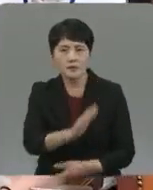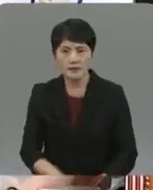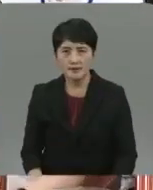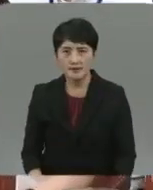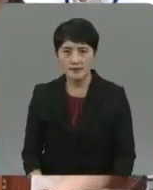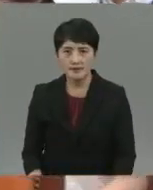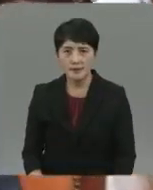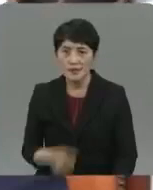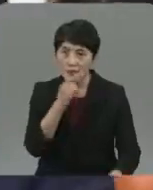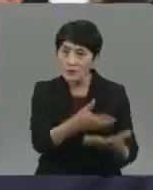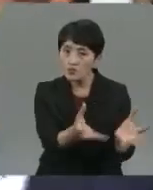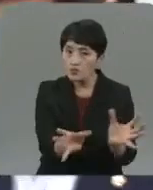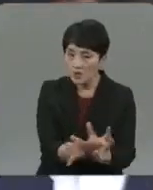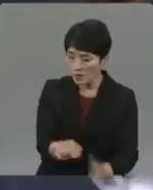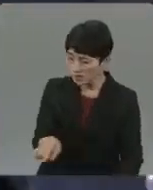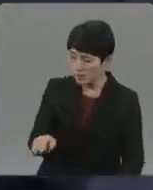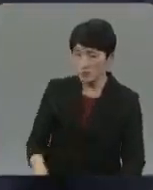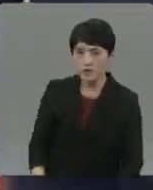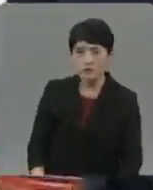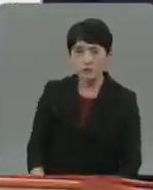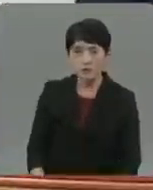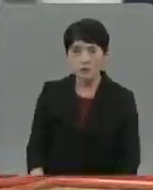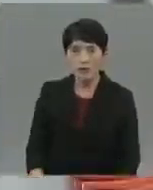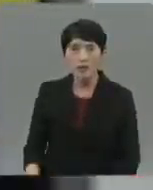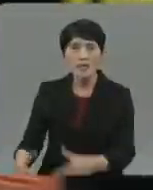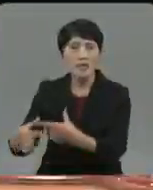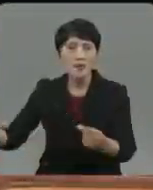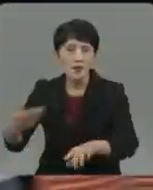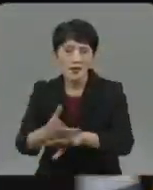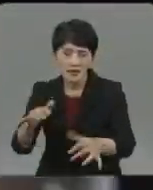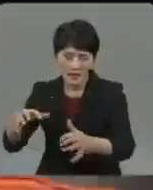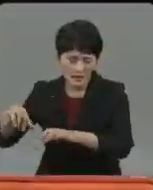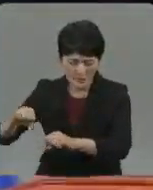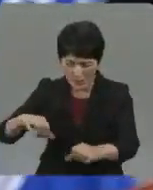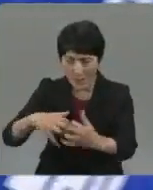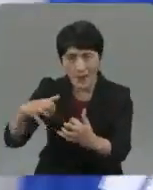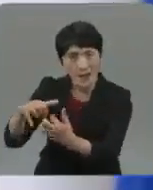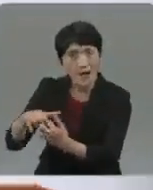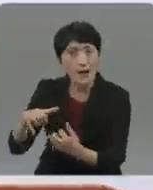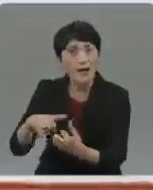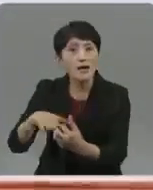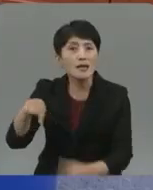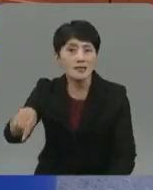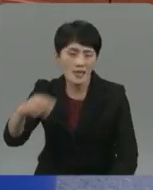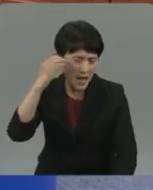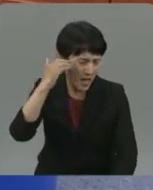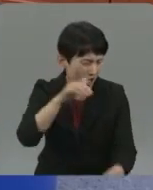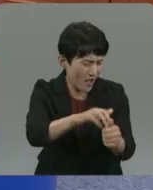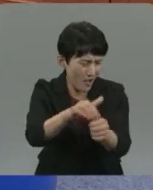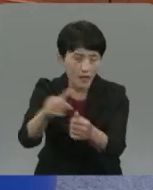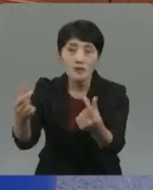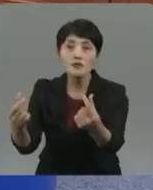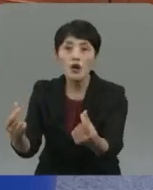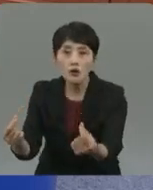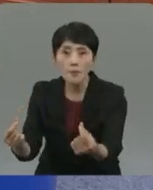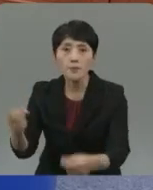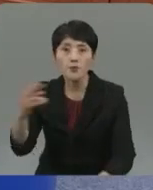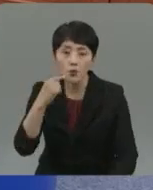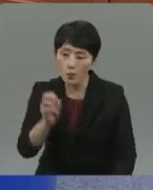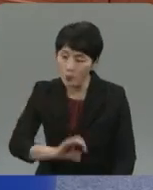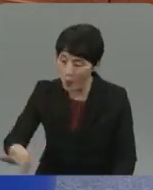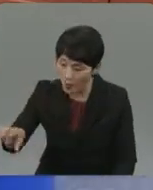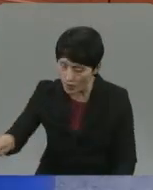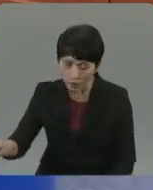Südkorea erreichen wird sie warf der Münchner Partei vor die wassereinleitung zu einem politischen Streit Gegenstand zu